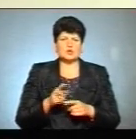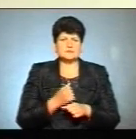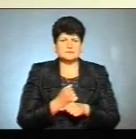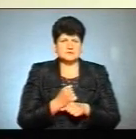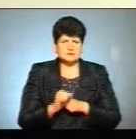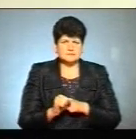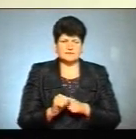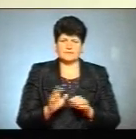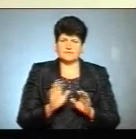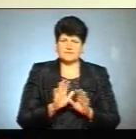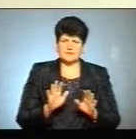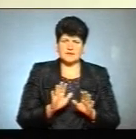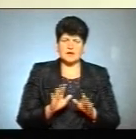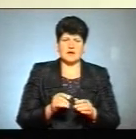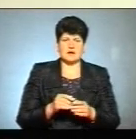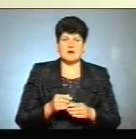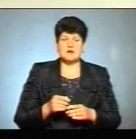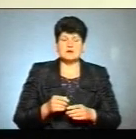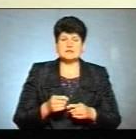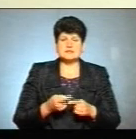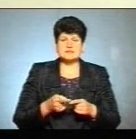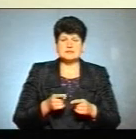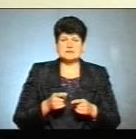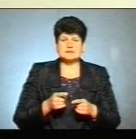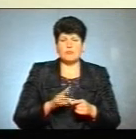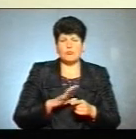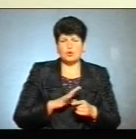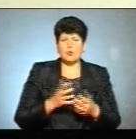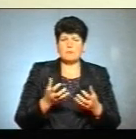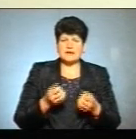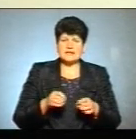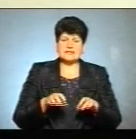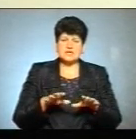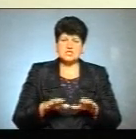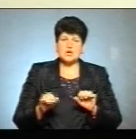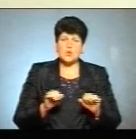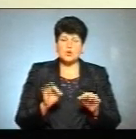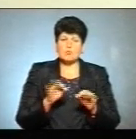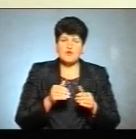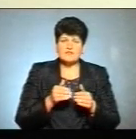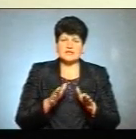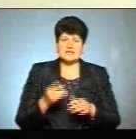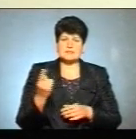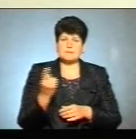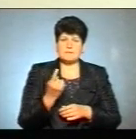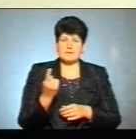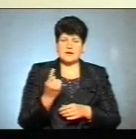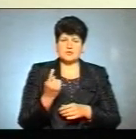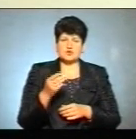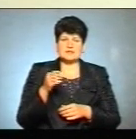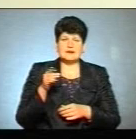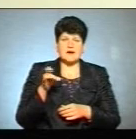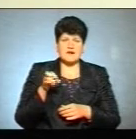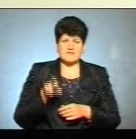чи навпаки змушує відкриватися. Було прийнято рішення уряду про відкриття з 1